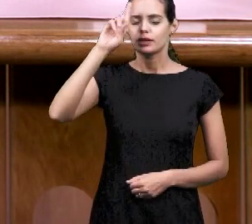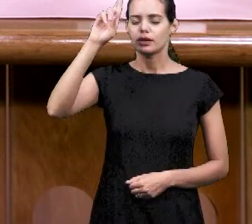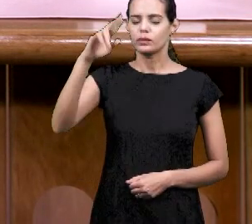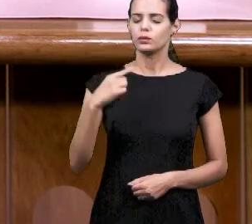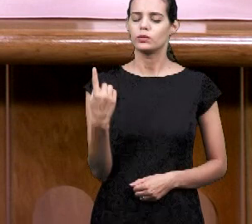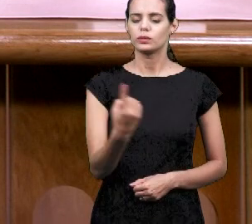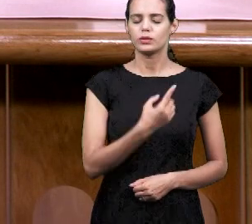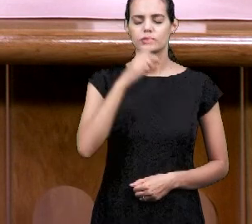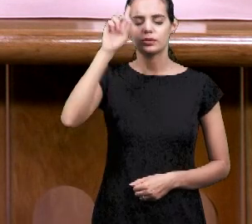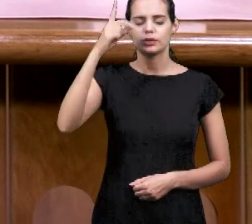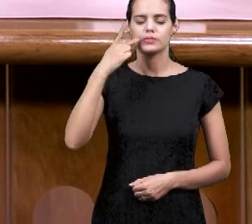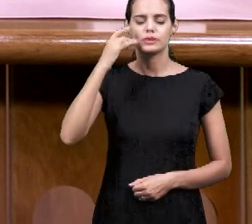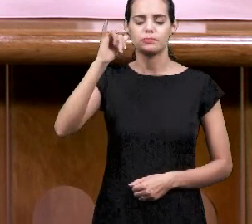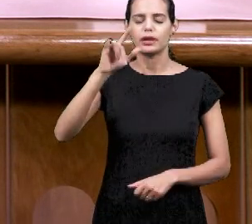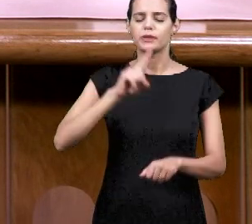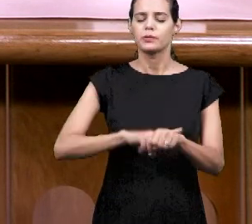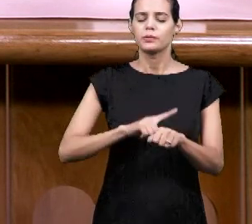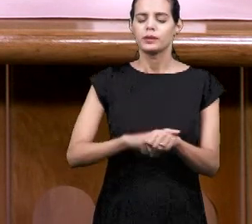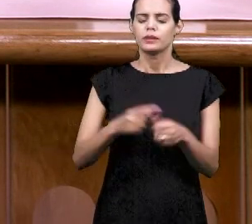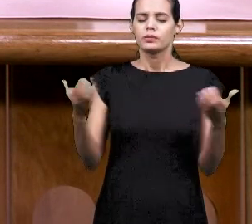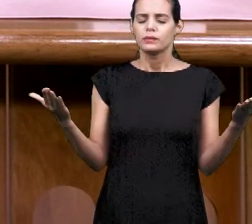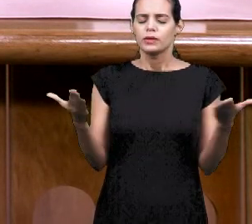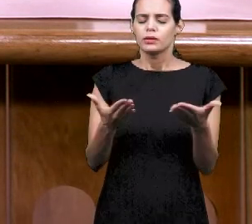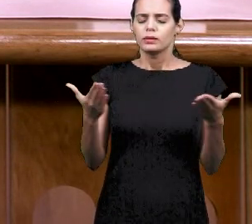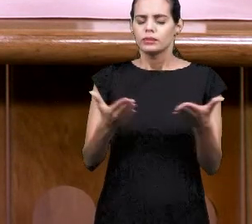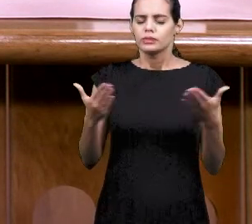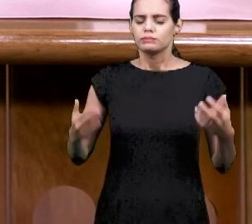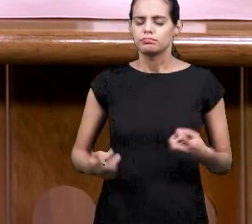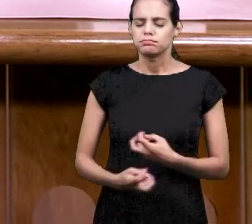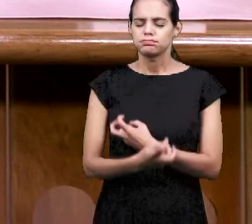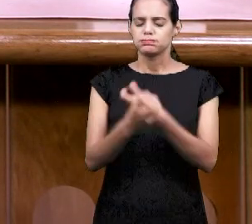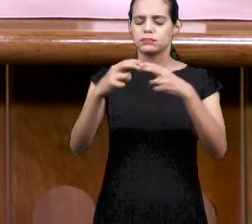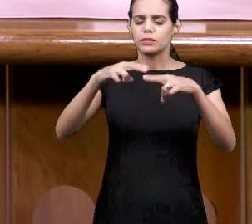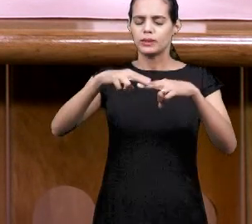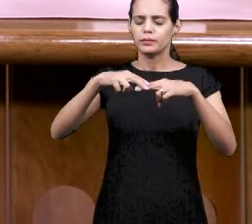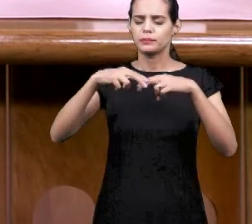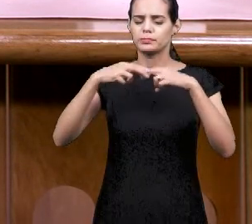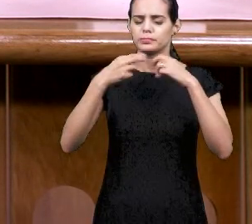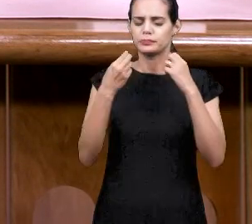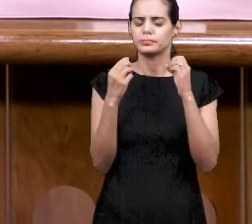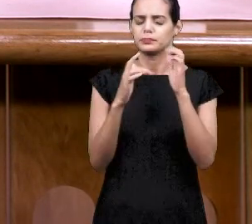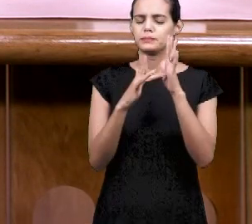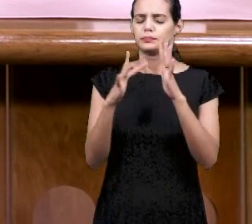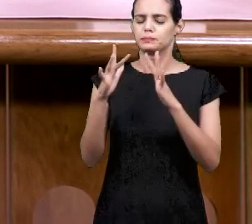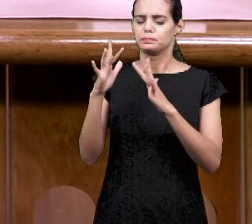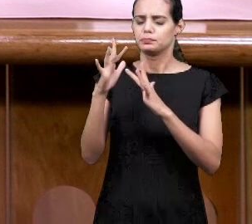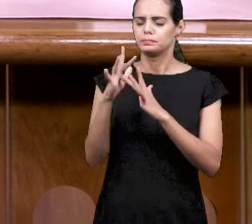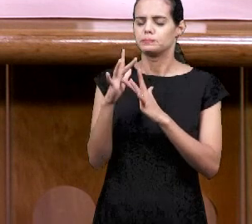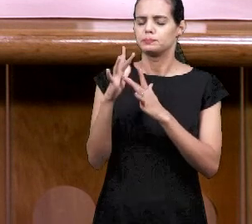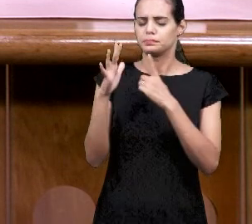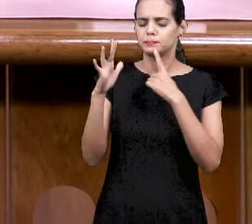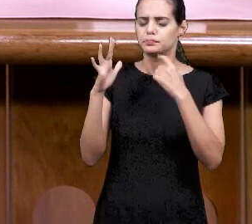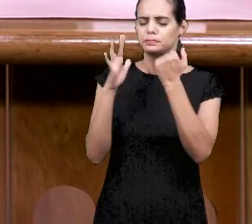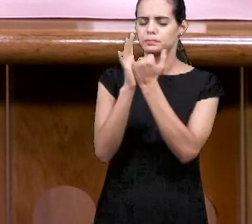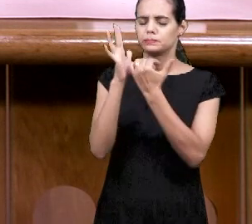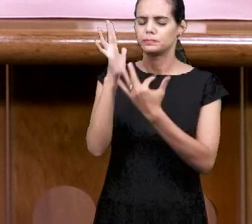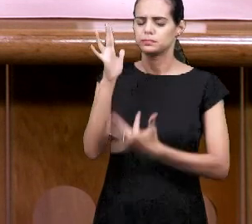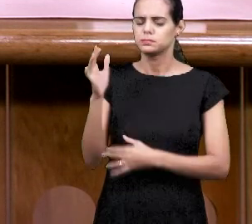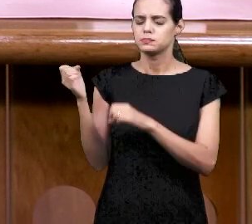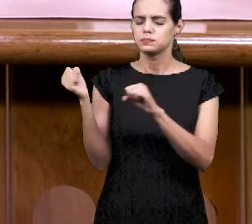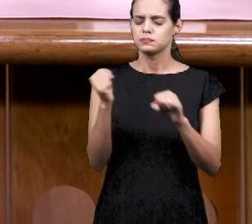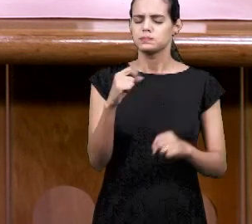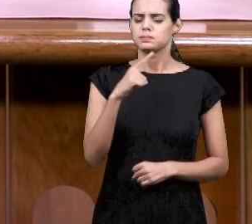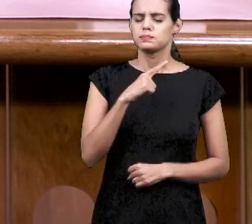participer avec nous l'acte de cette imposition de main. Nous souhaitons une grande bénédiction à nos enfants, intermédiaires et